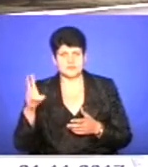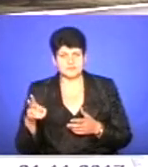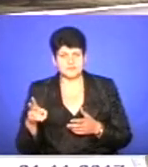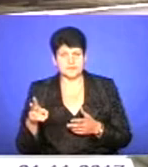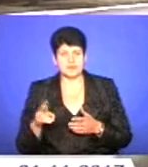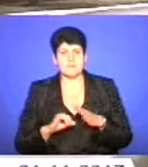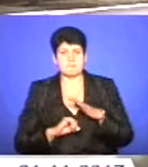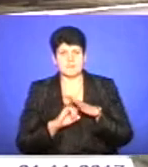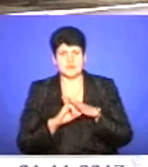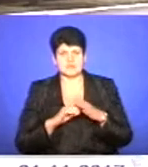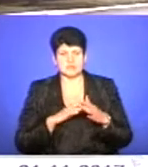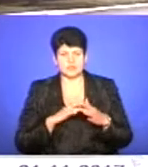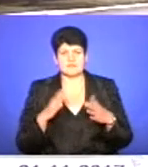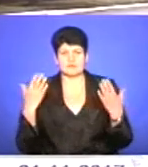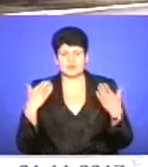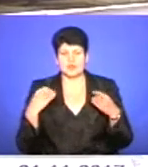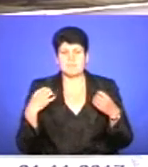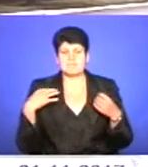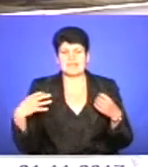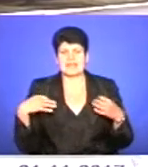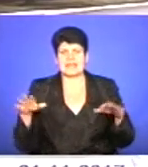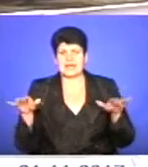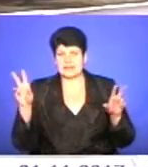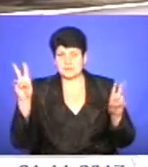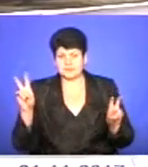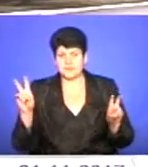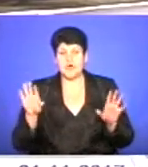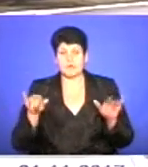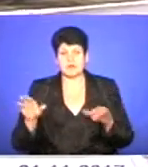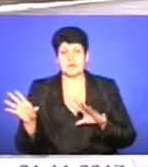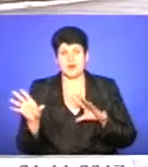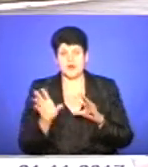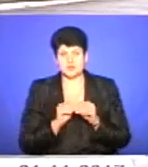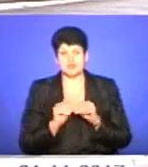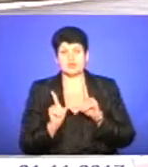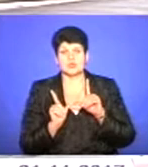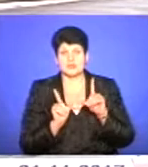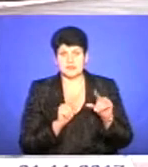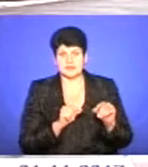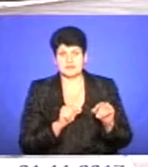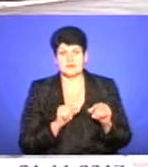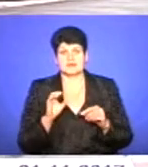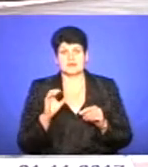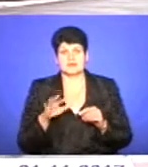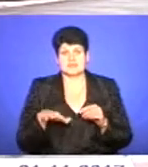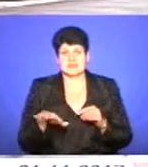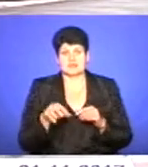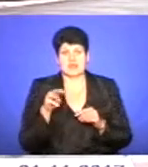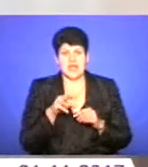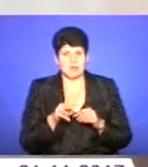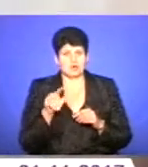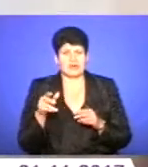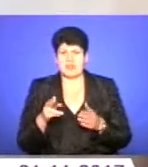База відпочинку Білі Крила, по-моєму, так. Потім ми разом поїхали вже в сектор М. Людина